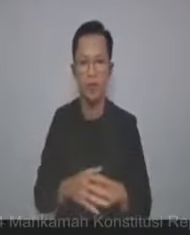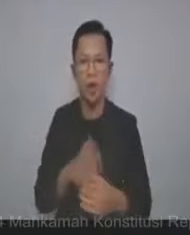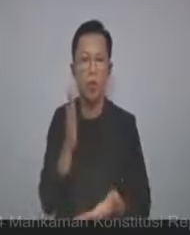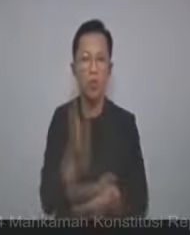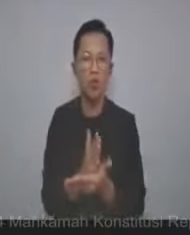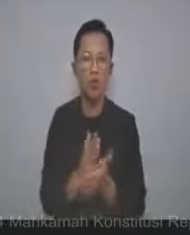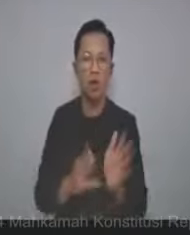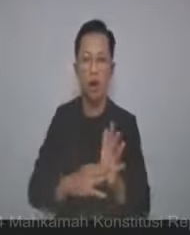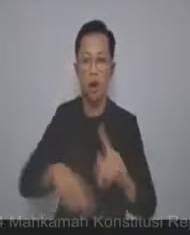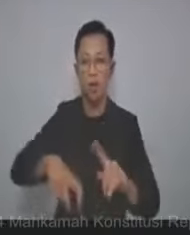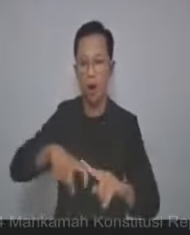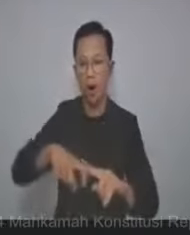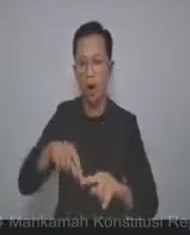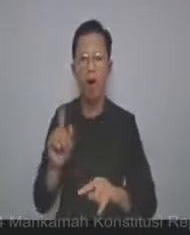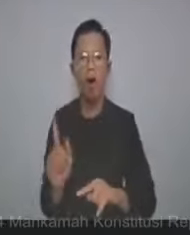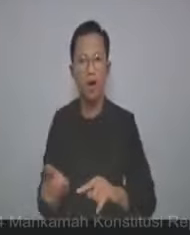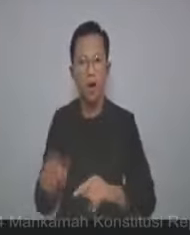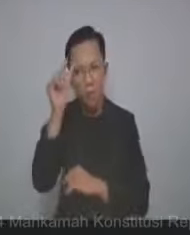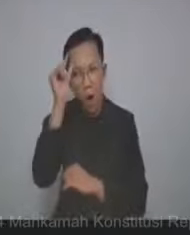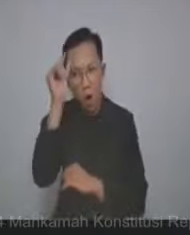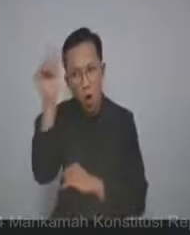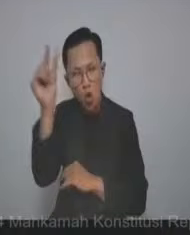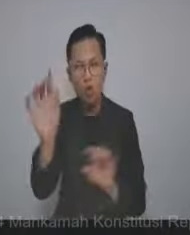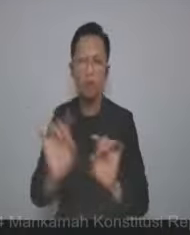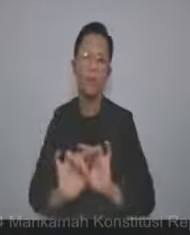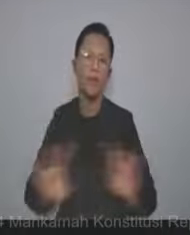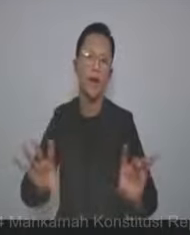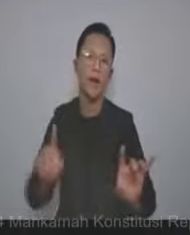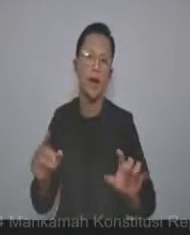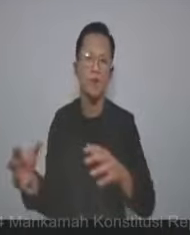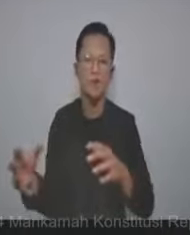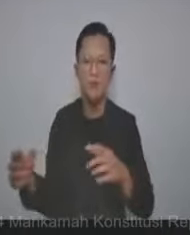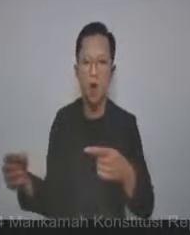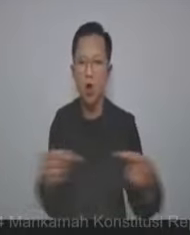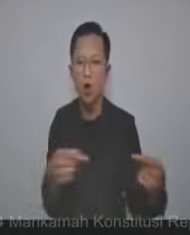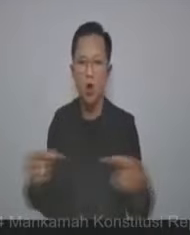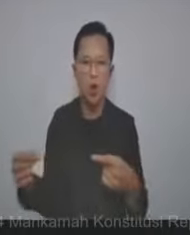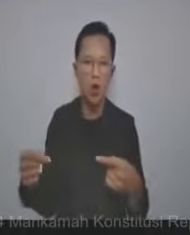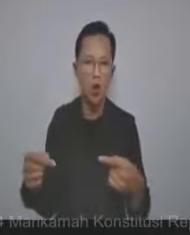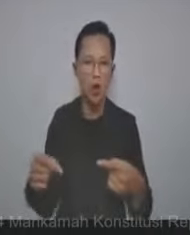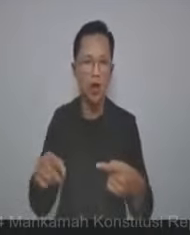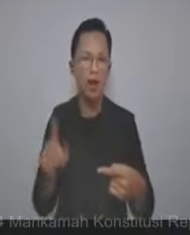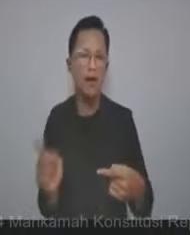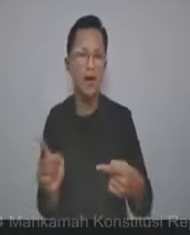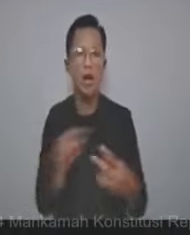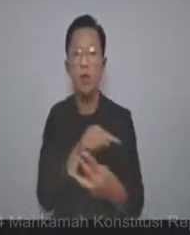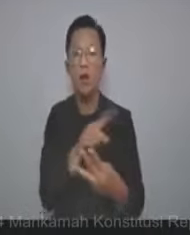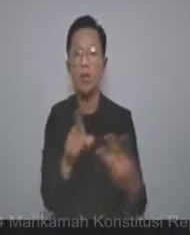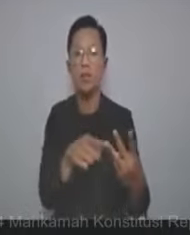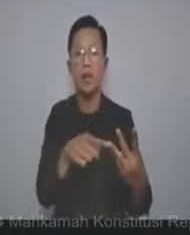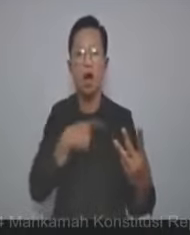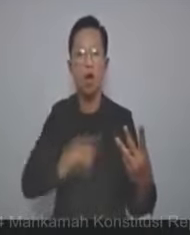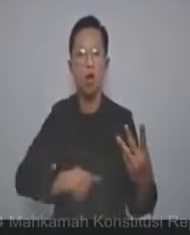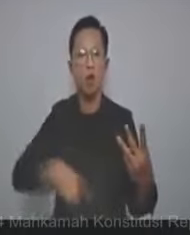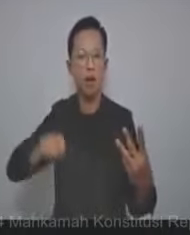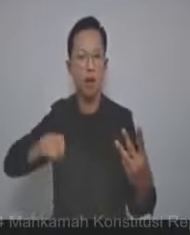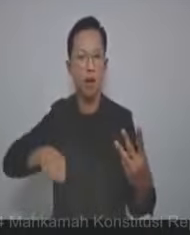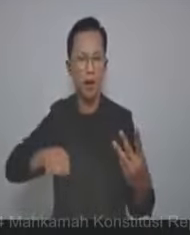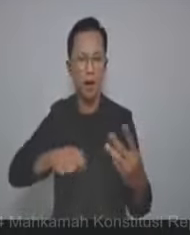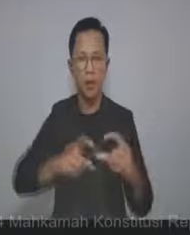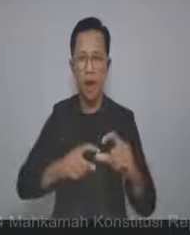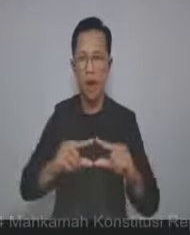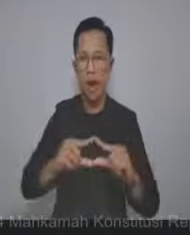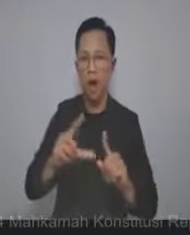Konstitusi ako terdapat pendapat berbeda atau desenting opinion dari tiga orang hakim konstitusi yaitu hakim konstitusi